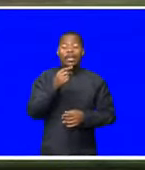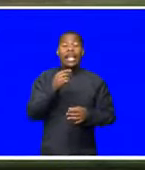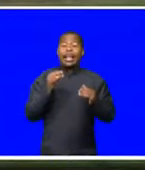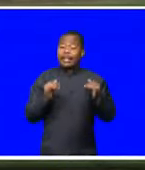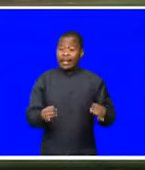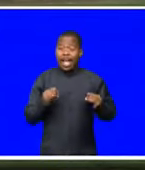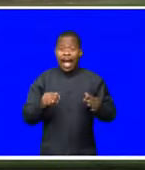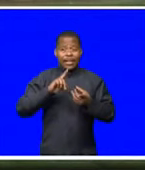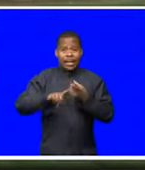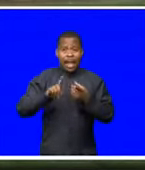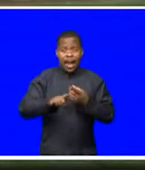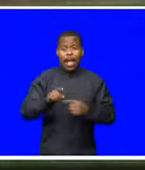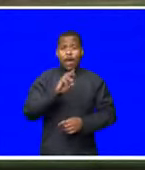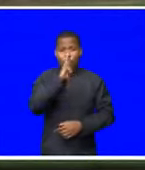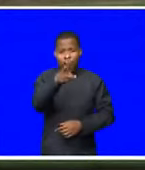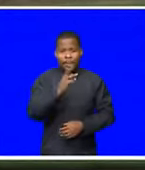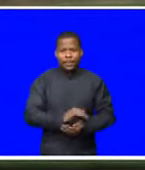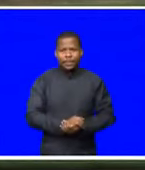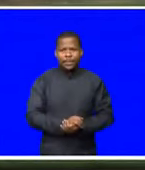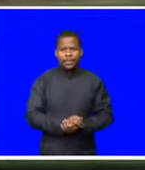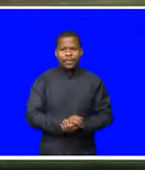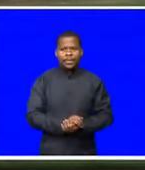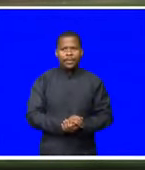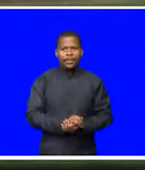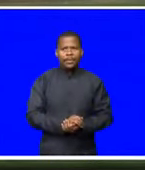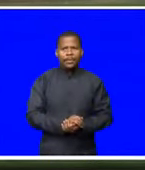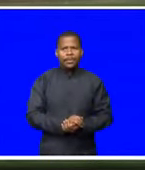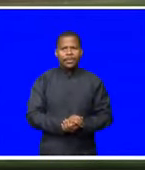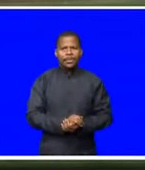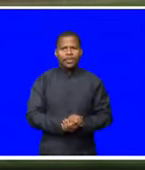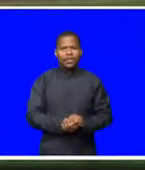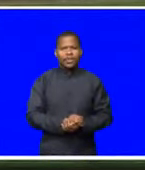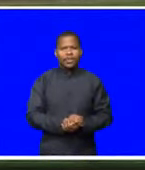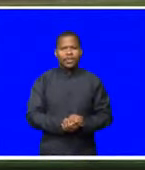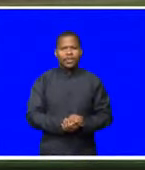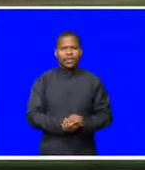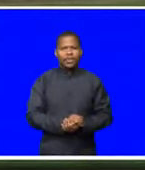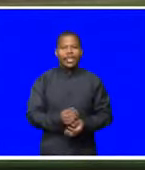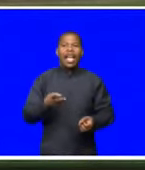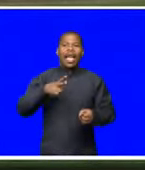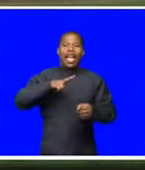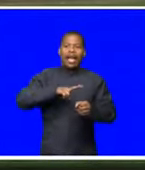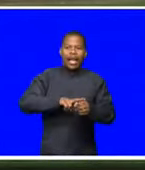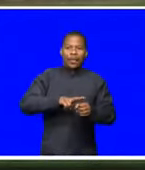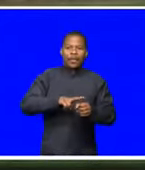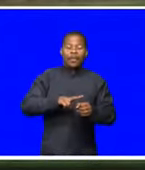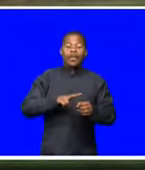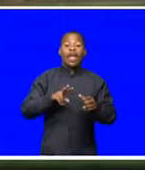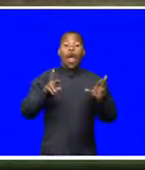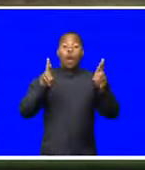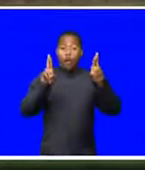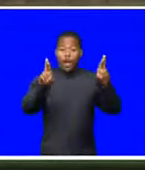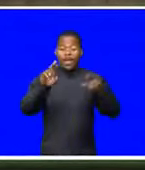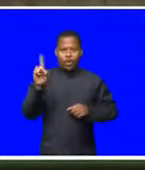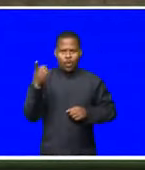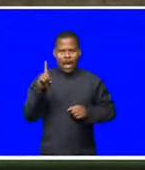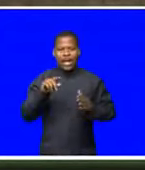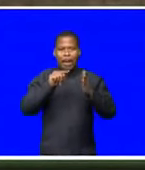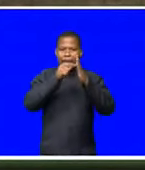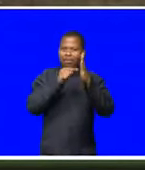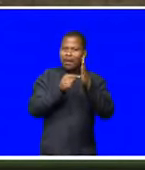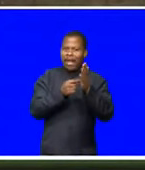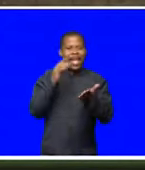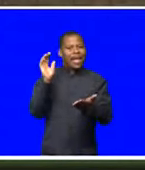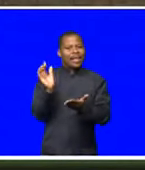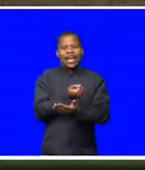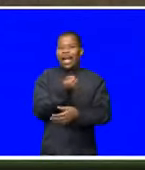kuyasimotivate kakhulu. Kangaka angeke sithi sifise sikwendekeni but nje thina sifuna sasemapoint lawo lesiwathola